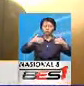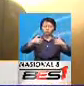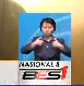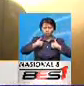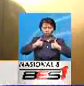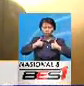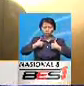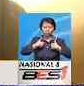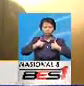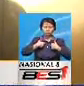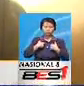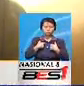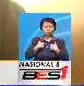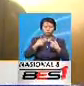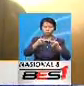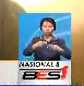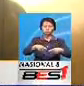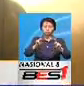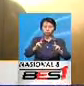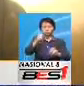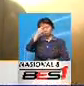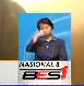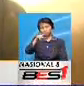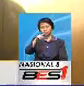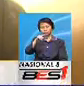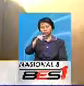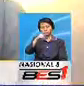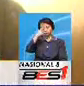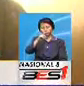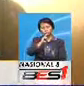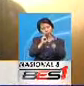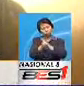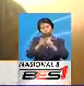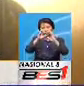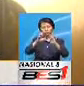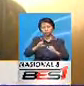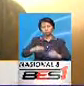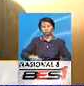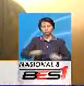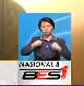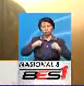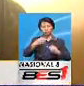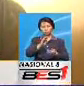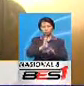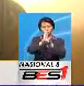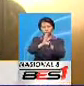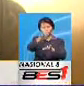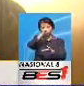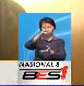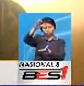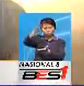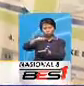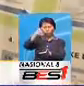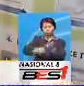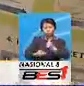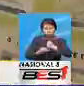mempunyai peluang untuk mengubah cara hidup kita dan membantu kerajaan mengurangkan kos